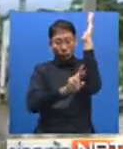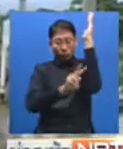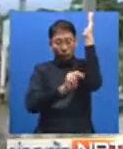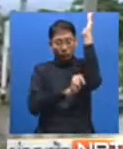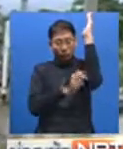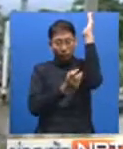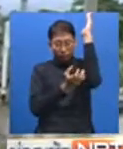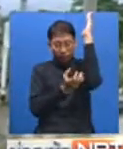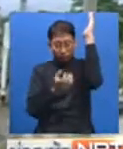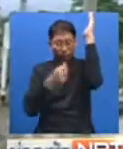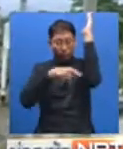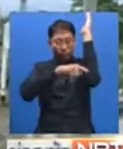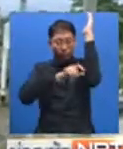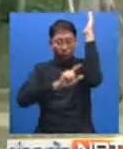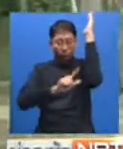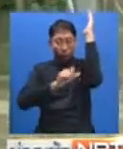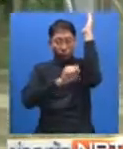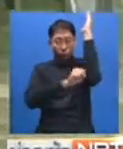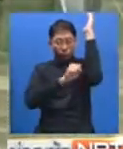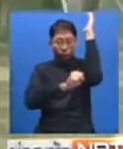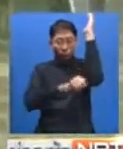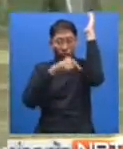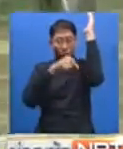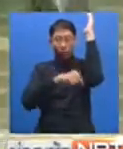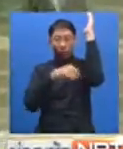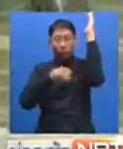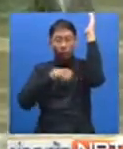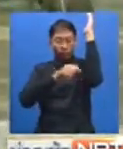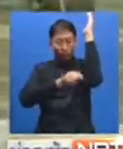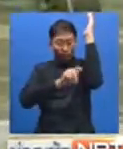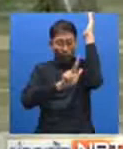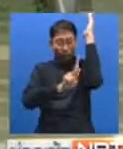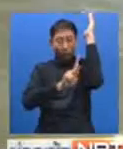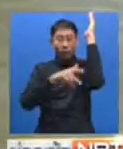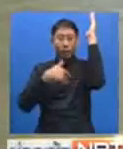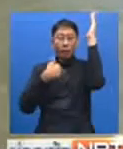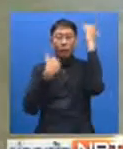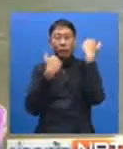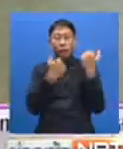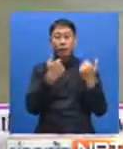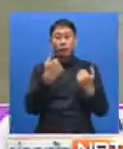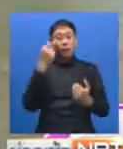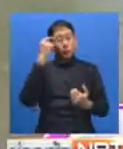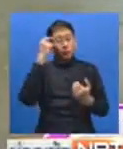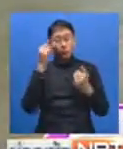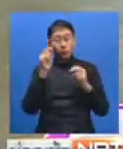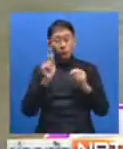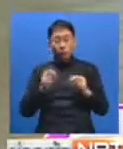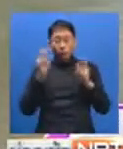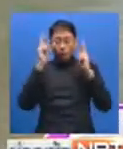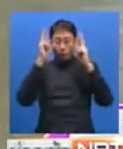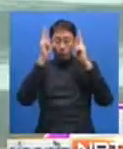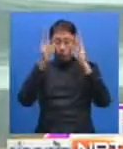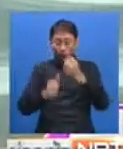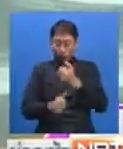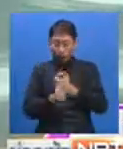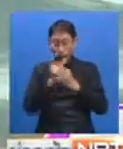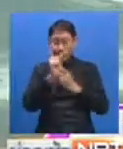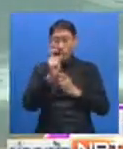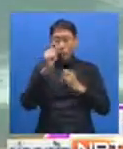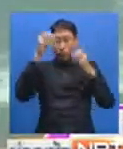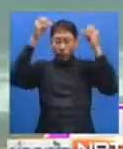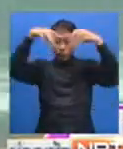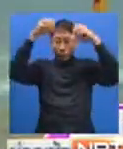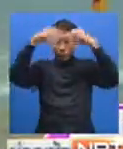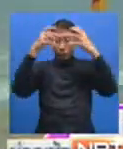พัทลุงสงขลาระนองพังงาภูเก็ตกระบี่และตรังขอให้ประชาชนระวังอันตรายจากฝนตกหนักและฝนตกสะสม